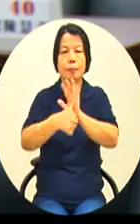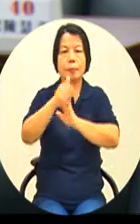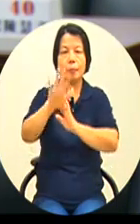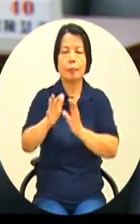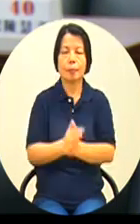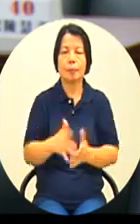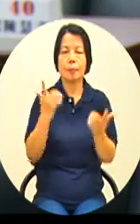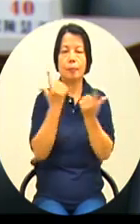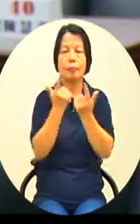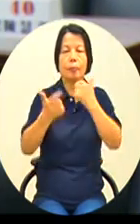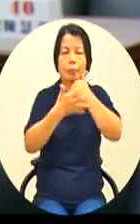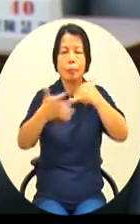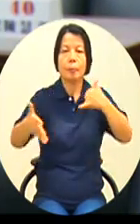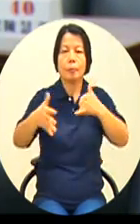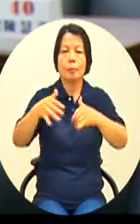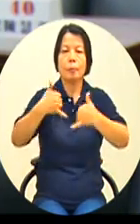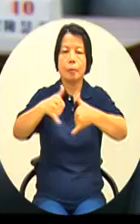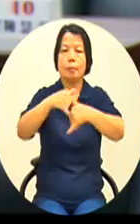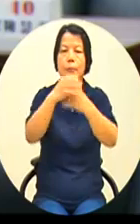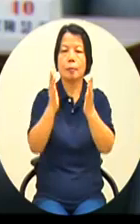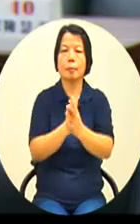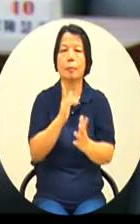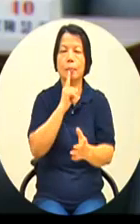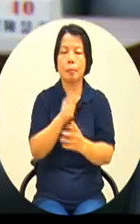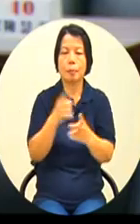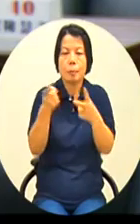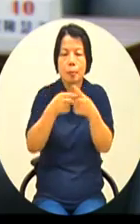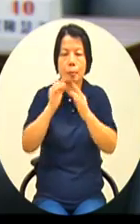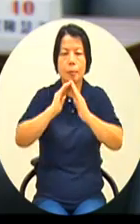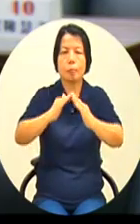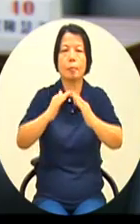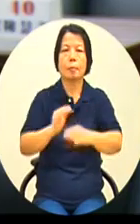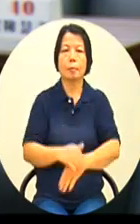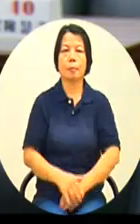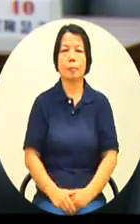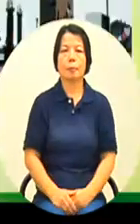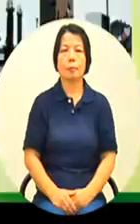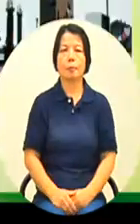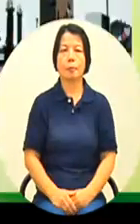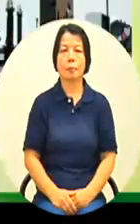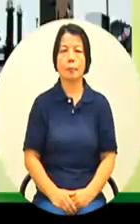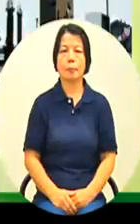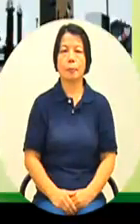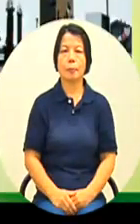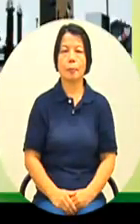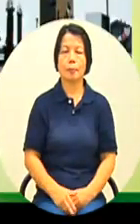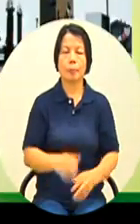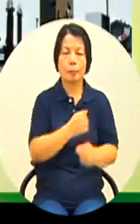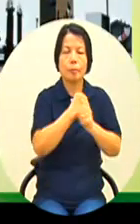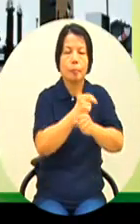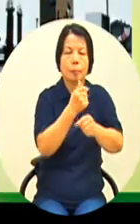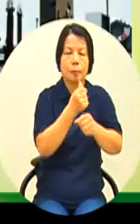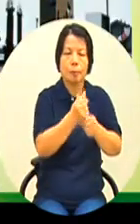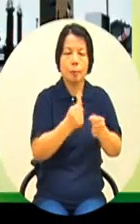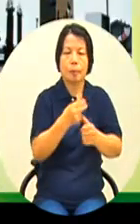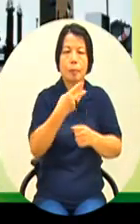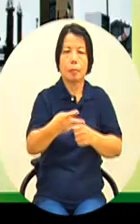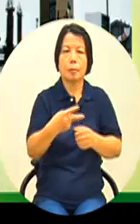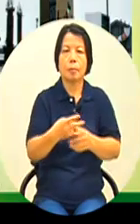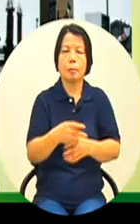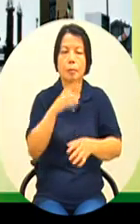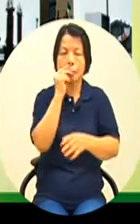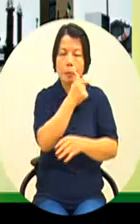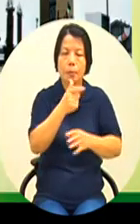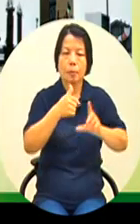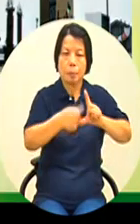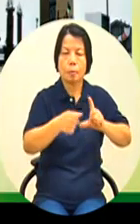海道札幌一个小城市尔。那个博尔特区吼，确实有老用